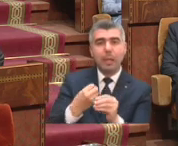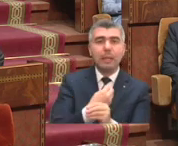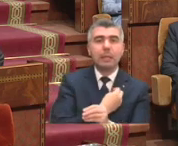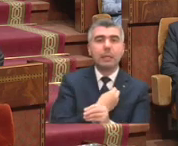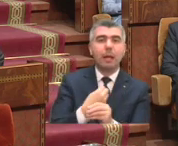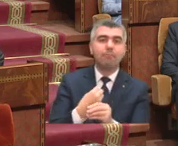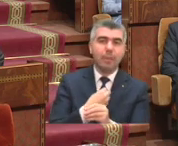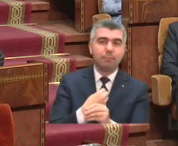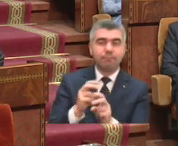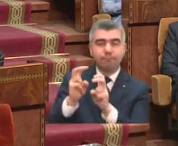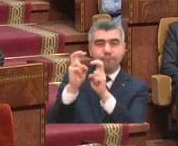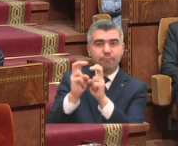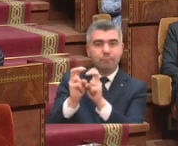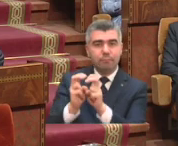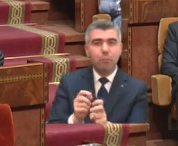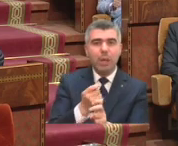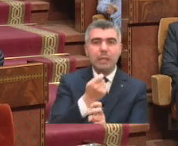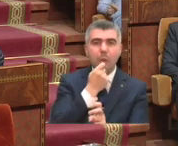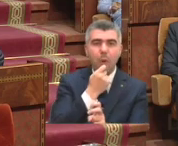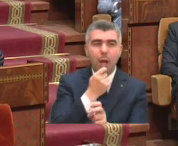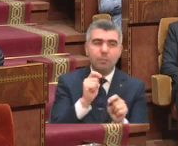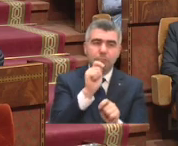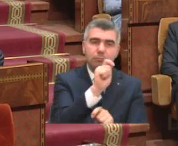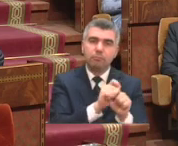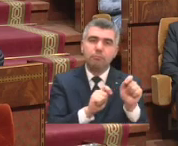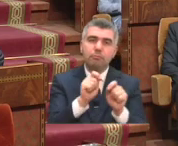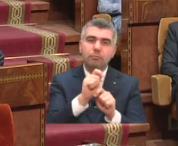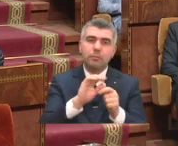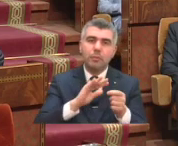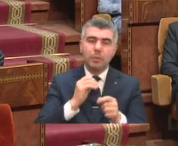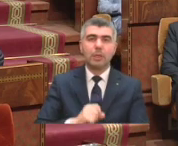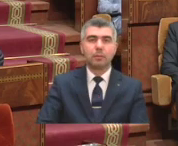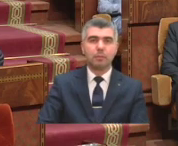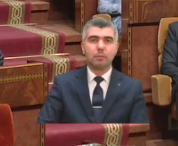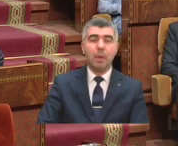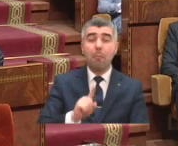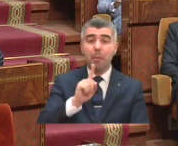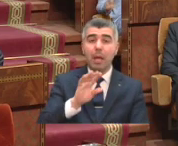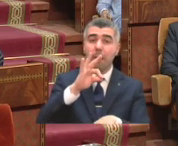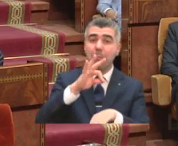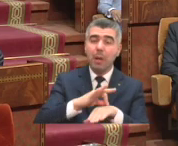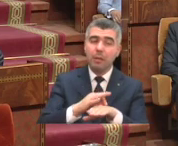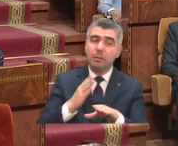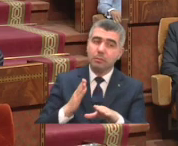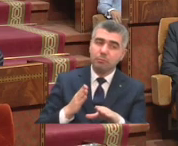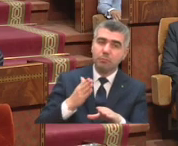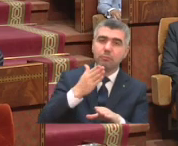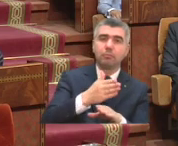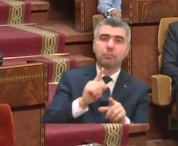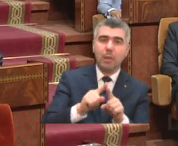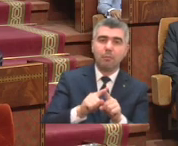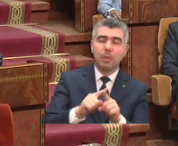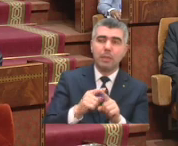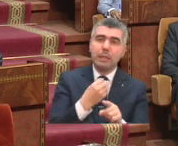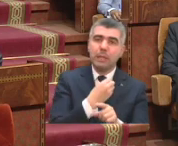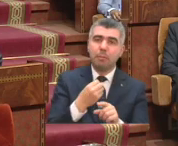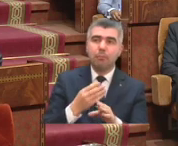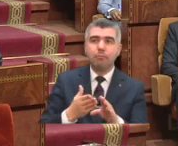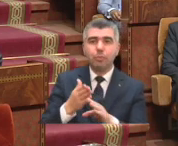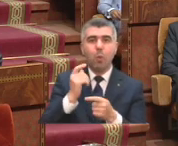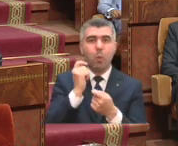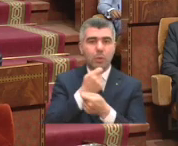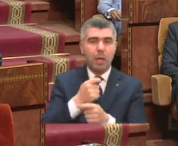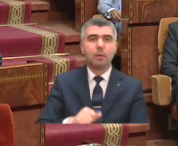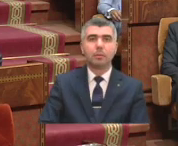وايضا نقص في الادويه وفي مستلزمات العلاج الكيميائي، وبالتالي المرضى مازال كيتمثلوا خارج الاقليم العلاج. لذا نطالبكم سيد